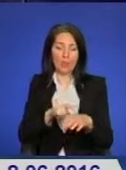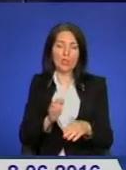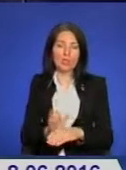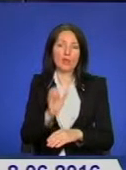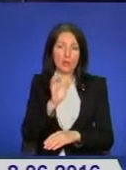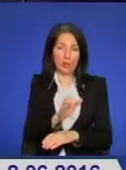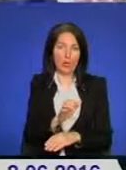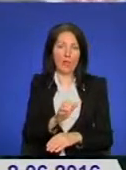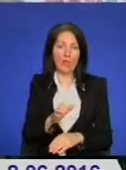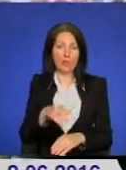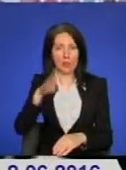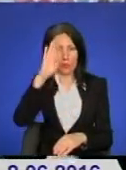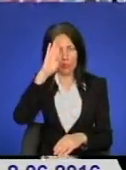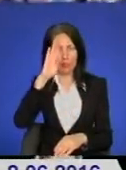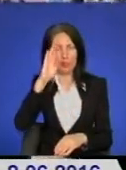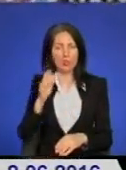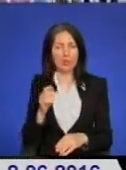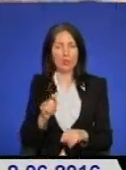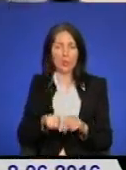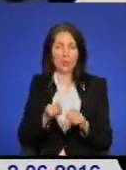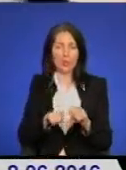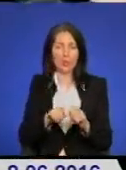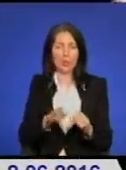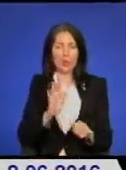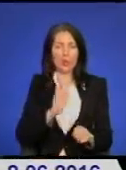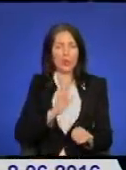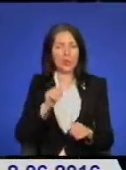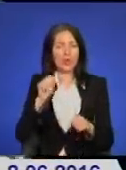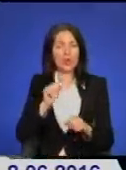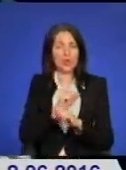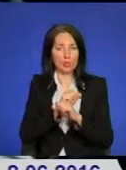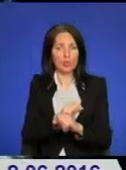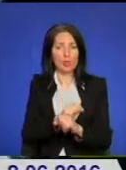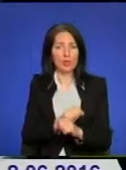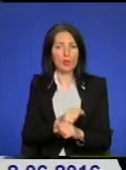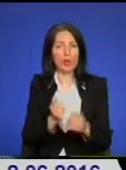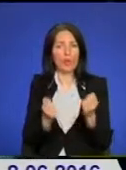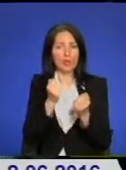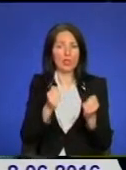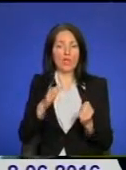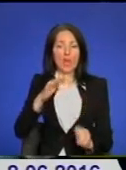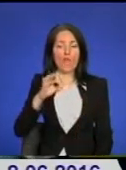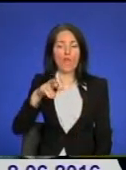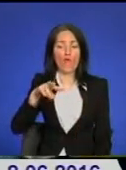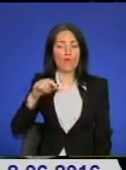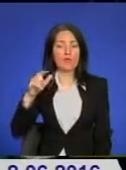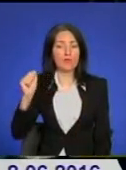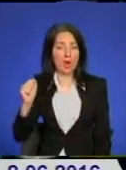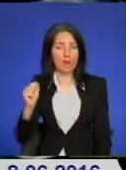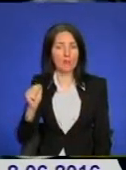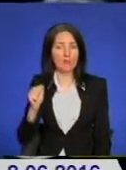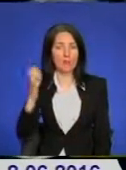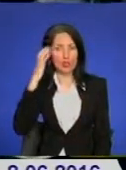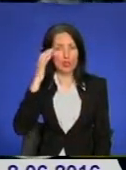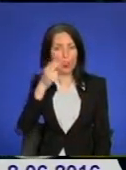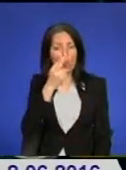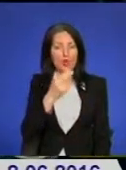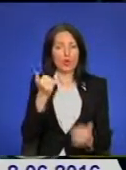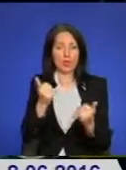затриманого на експертизу. Було зупинено водія Volkswagen та УРЕК чорного кольору з ознаками алкогольного сп'яніння. Зараз його повезли